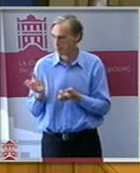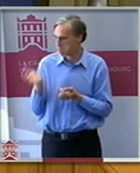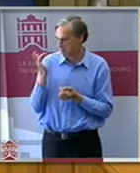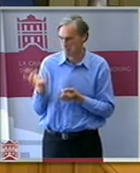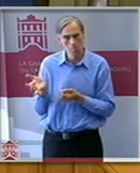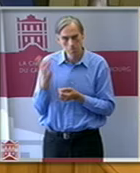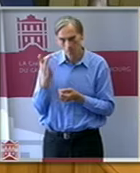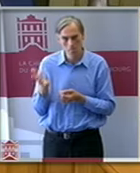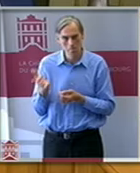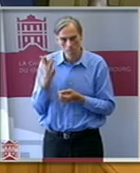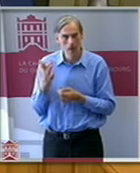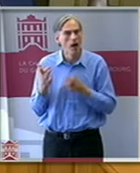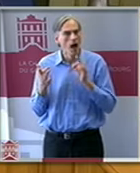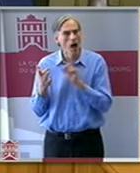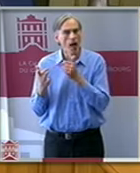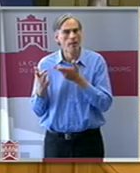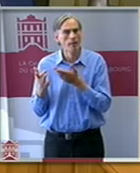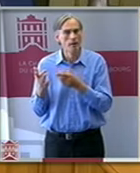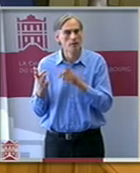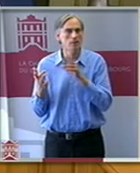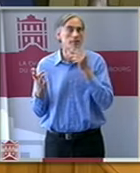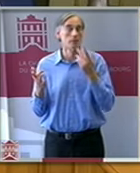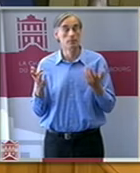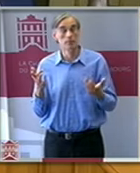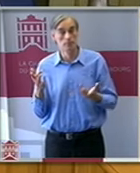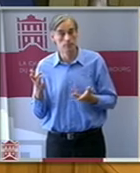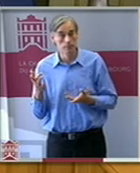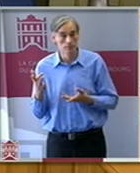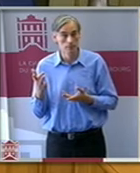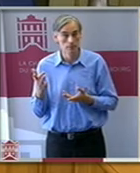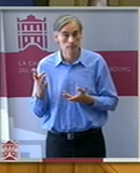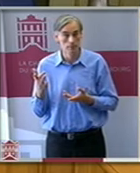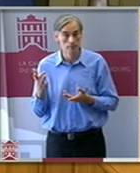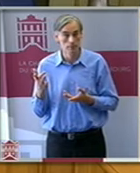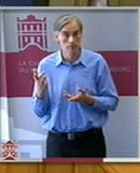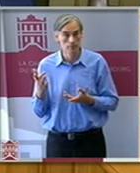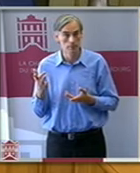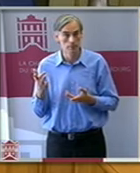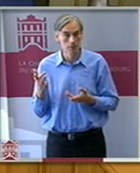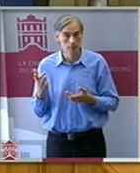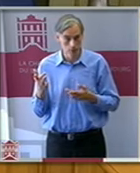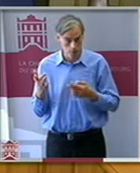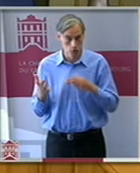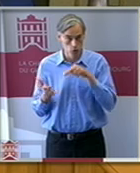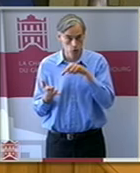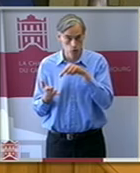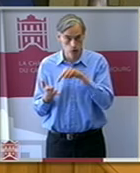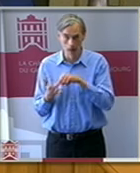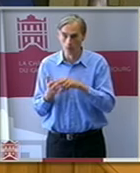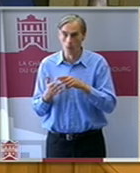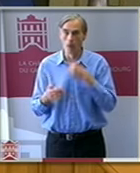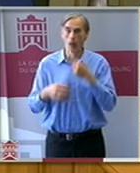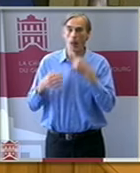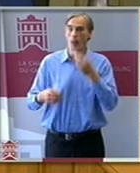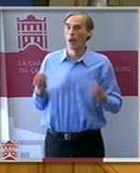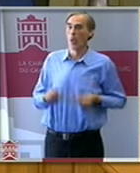engagieren und die auch, justement, die Schwestern unterstützen, dass die verleumt gehen. Aber dass aus der Rietze Eck, die mächtig